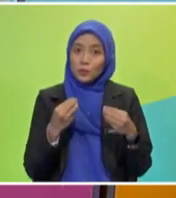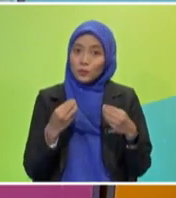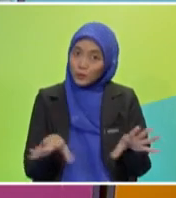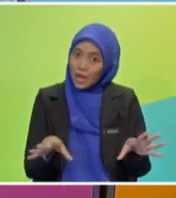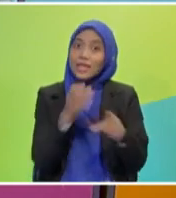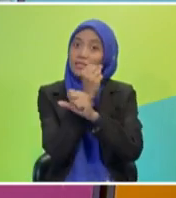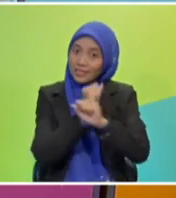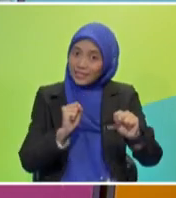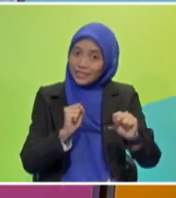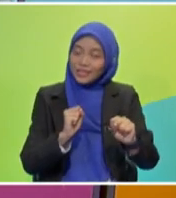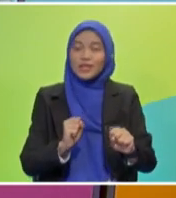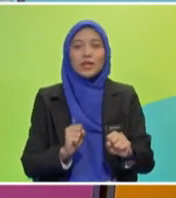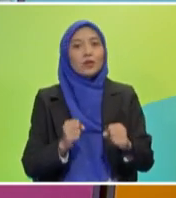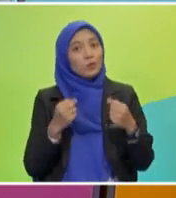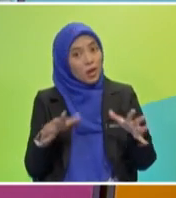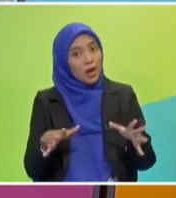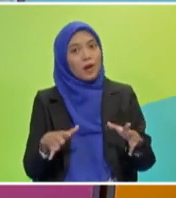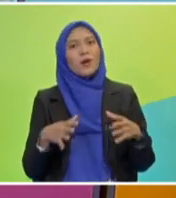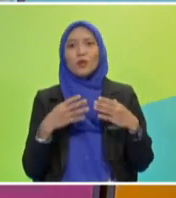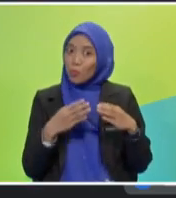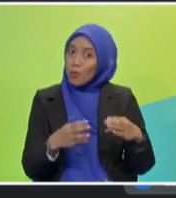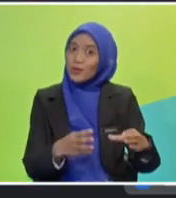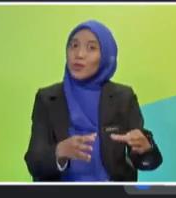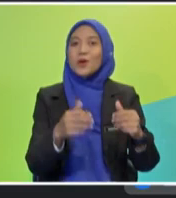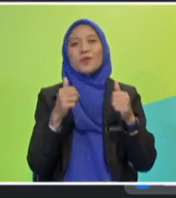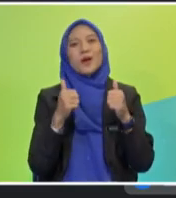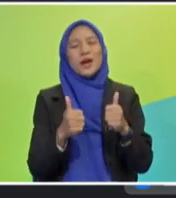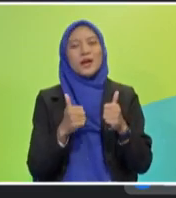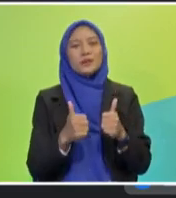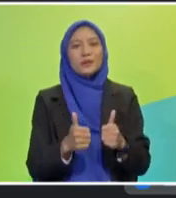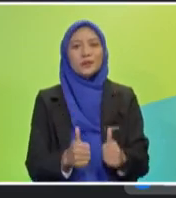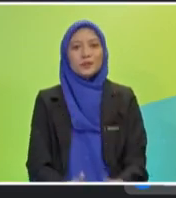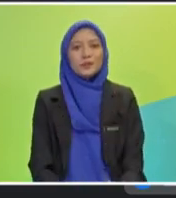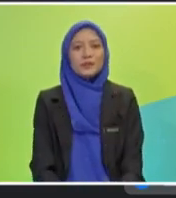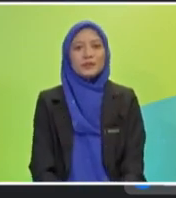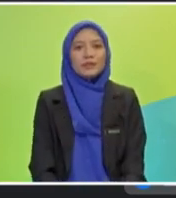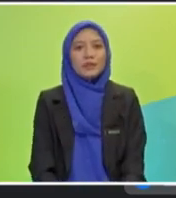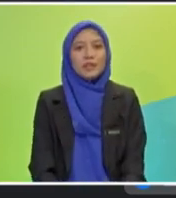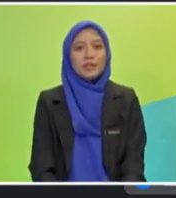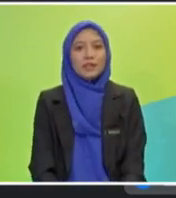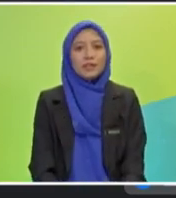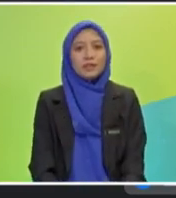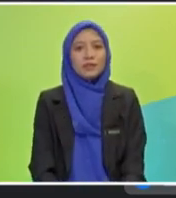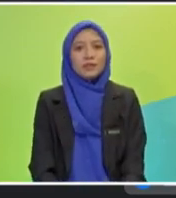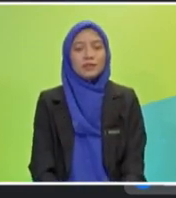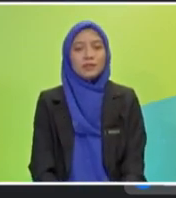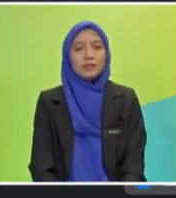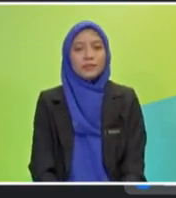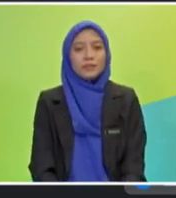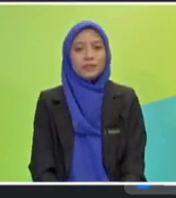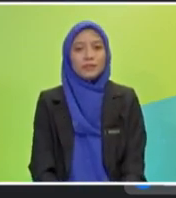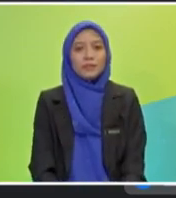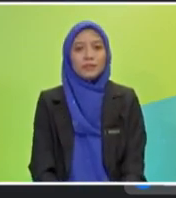Sudah bersedia. Pantasnya anak-anak cikgu hari ini. Baiklah, Naura. Naura boleh teruskan dengan